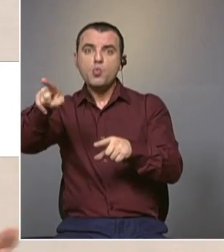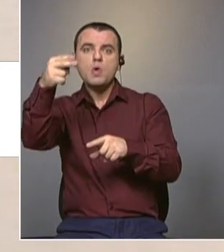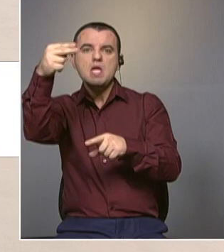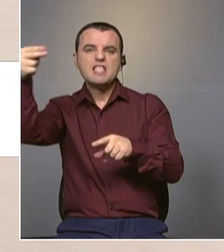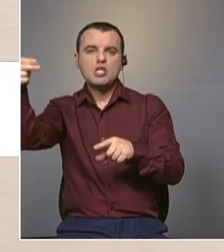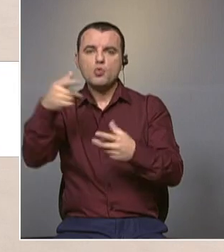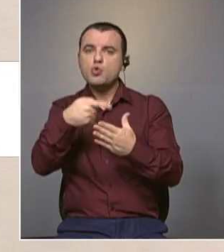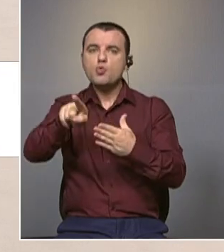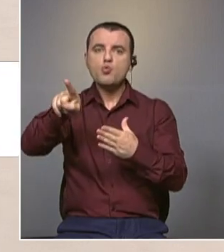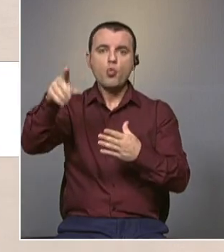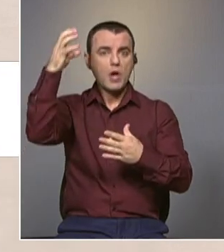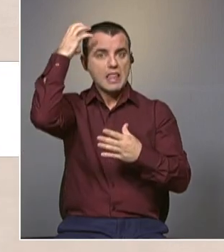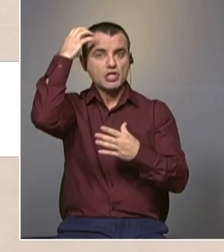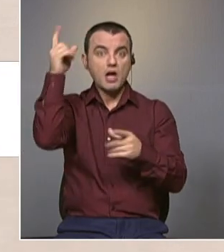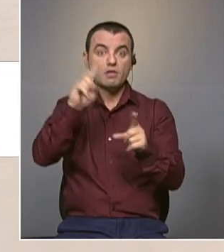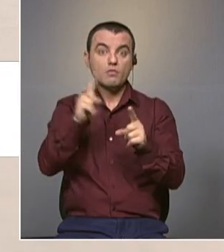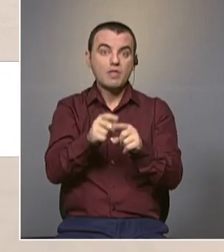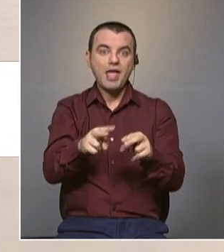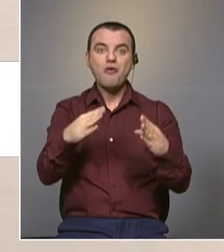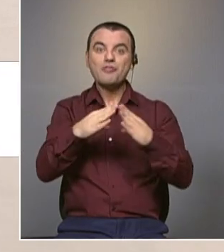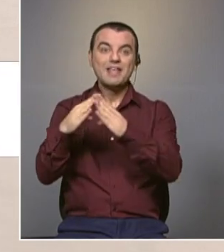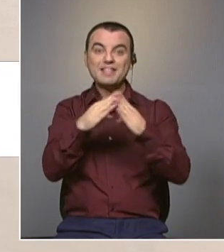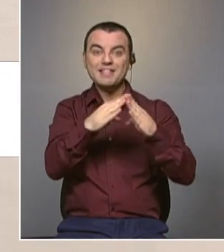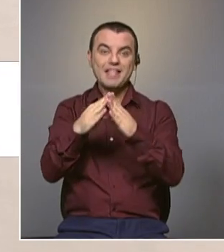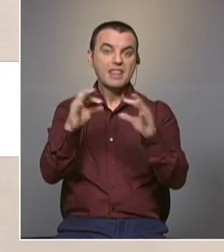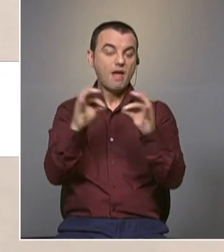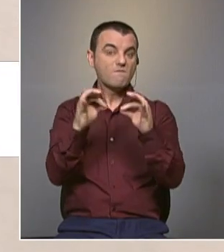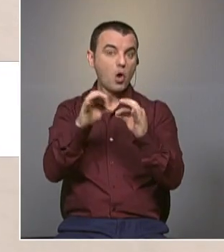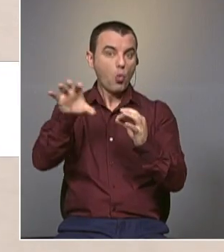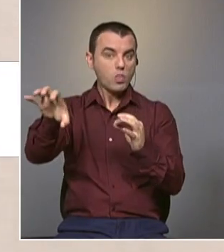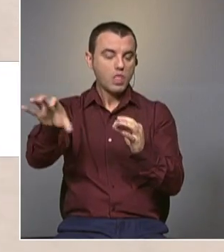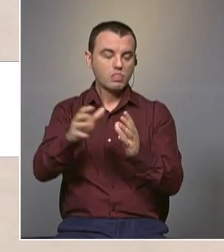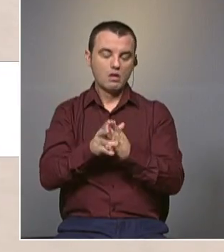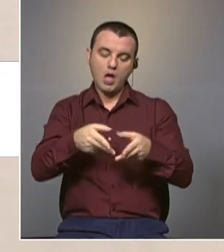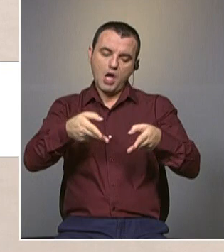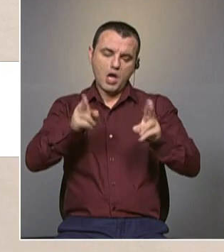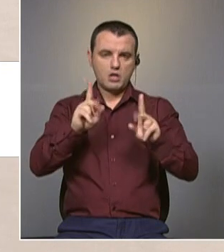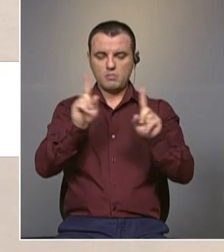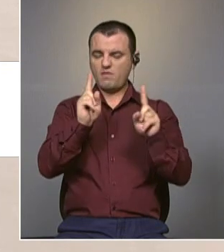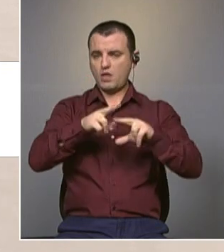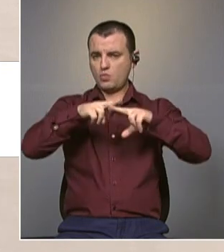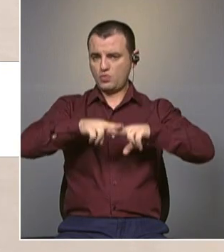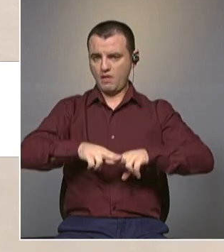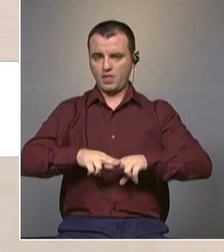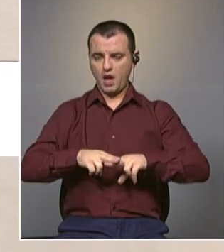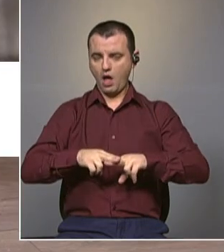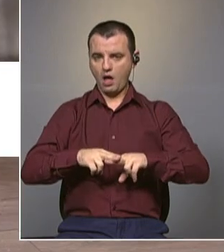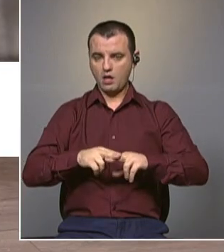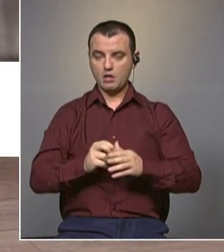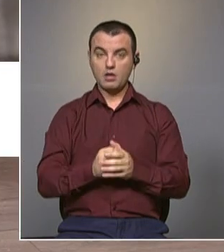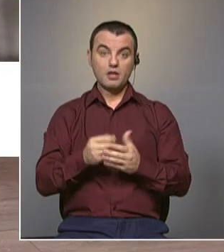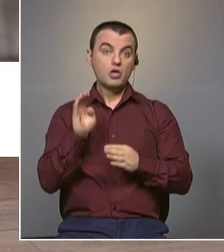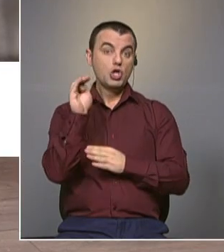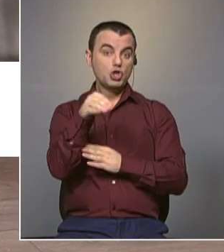институции, от други държави, но не и от съседния факултет. И решихме, че това просто не бива така да остава. И